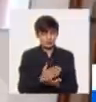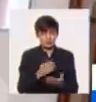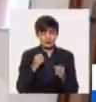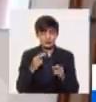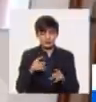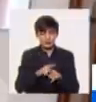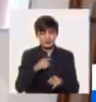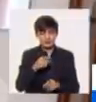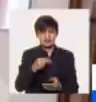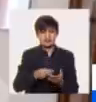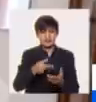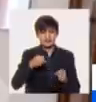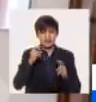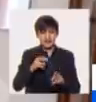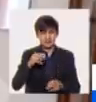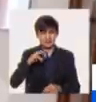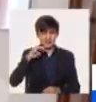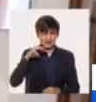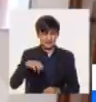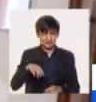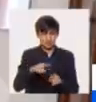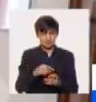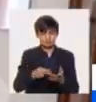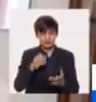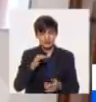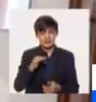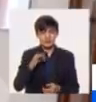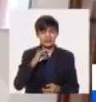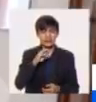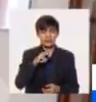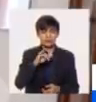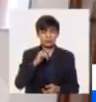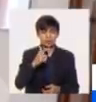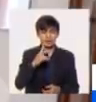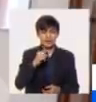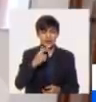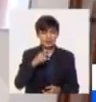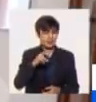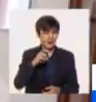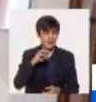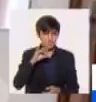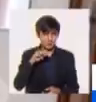Бұл экспресс-тестерді жасаған кезде біздер иммуноглобулин М және иммуноглобулин G-ді анықтаймыз.